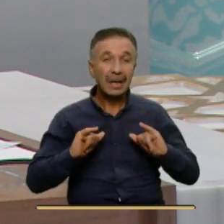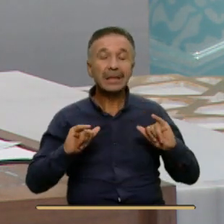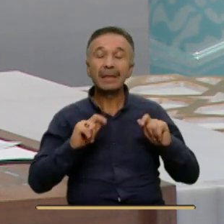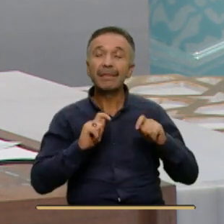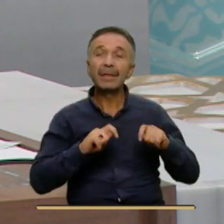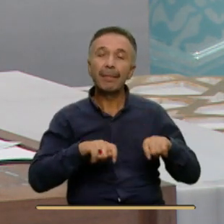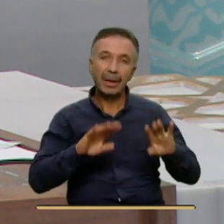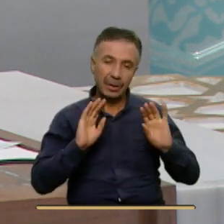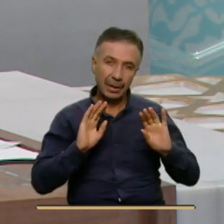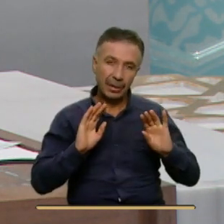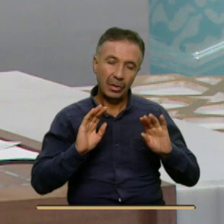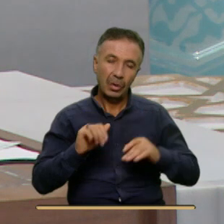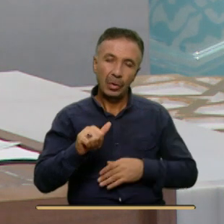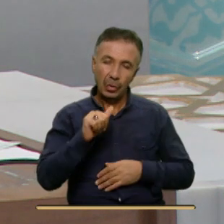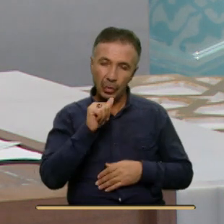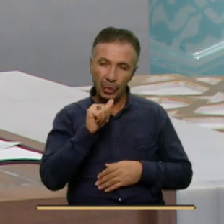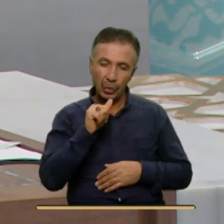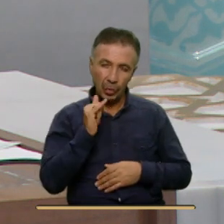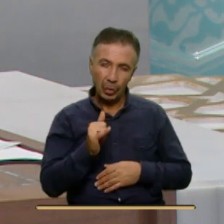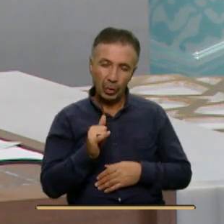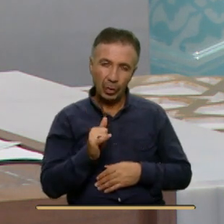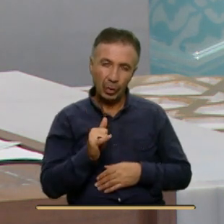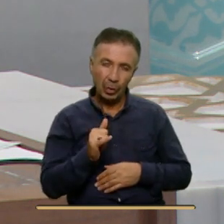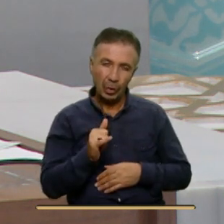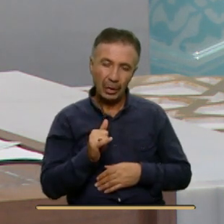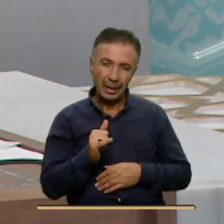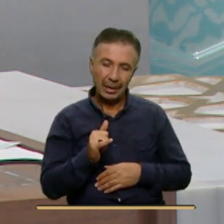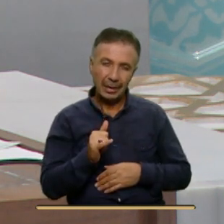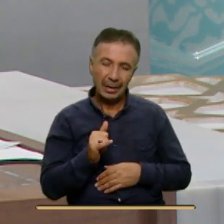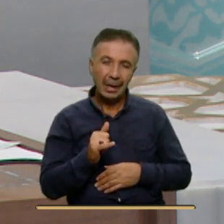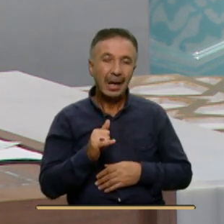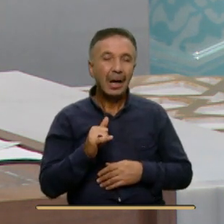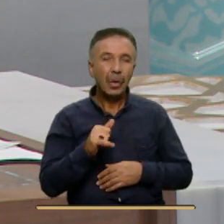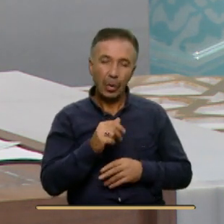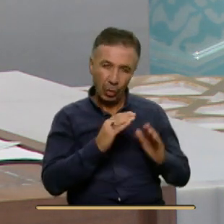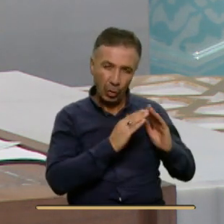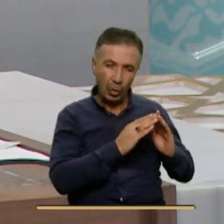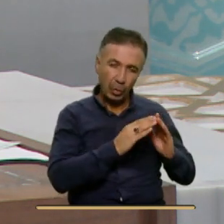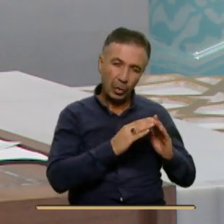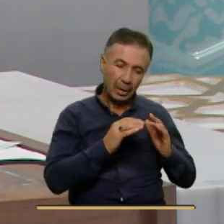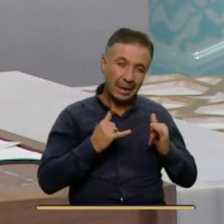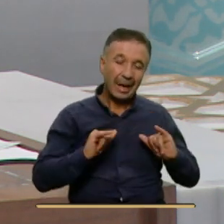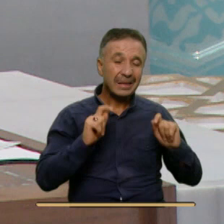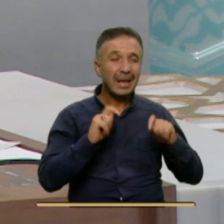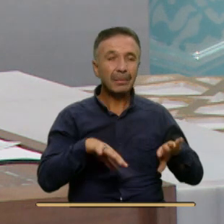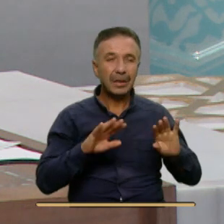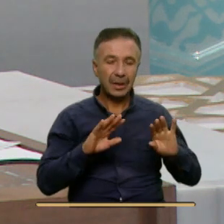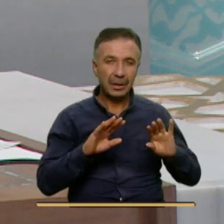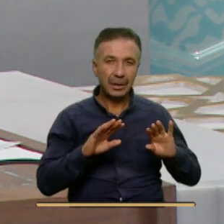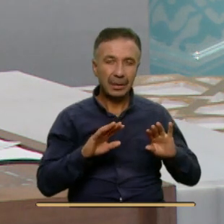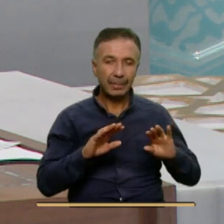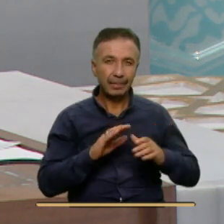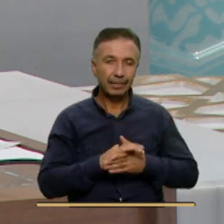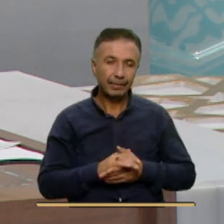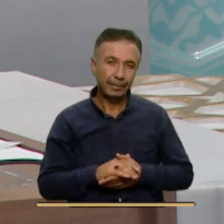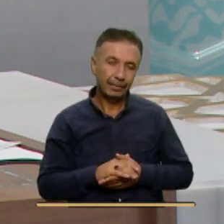Suyun, kötü koku giderlerin onu rahatsız etmeyecek. Komşuluk hakkı, şufa hakkı değerli